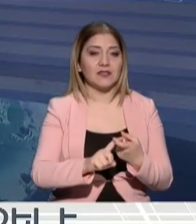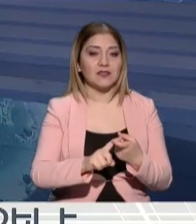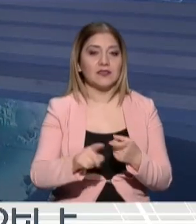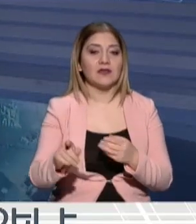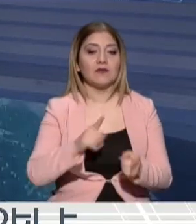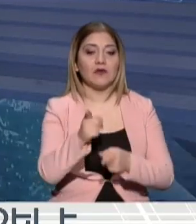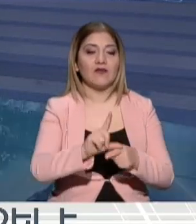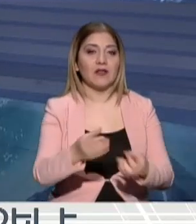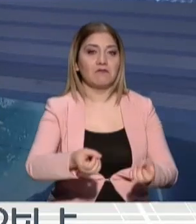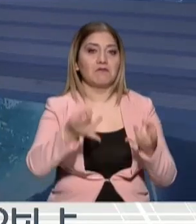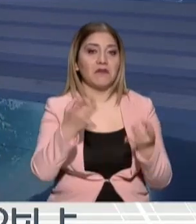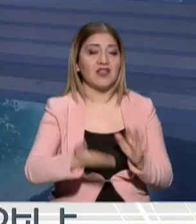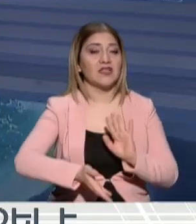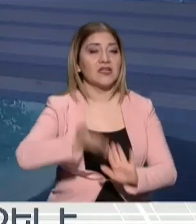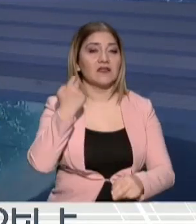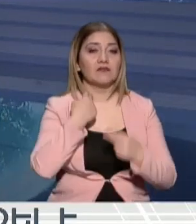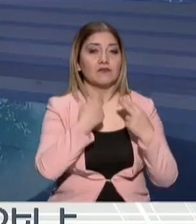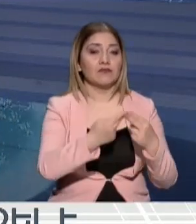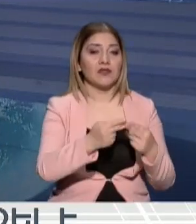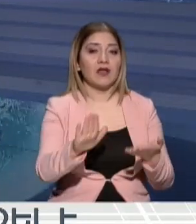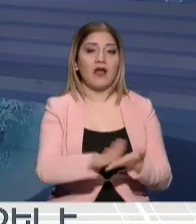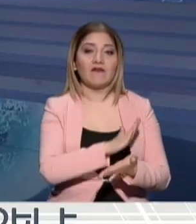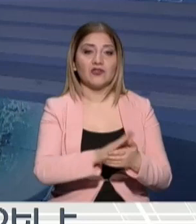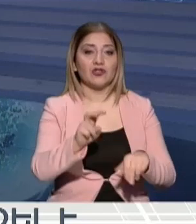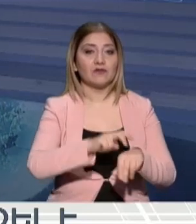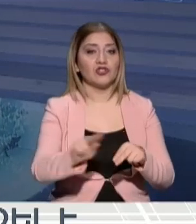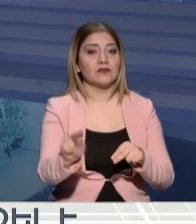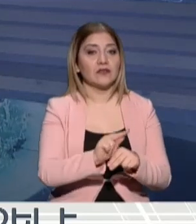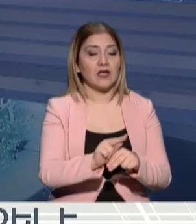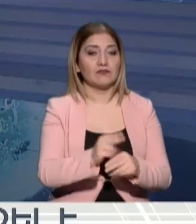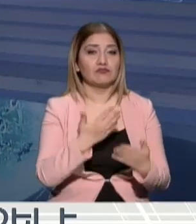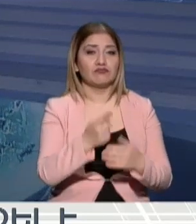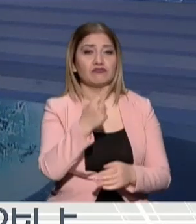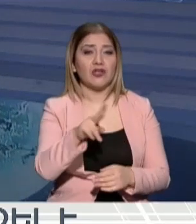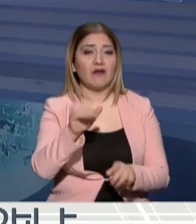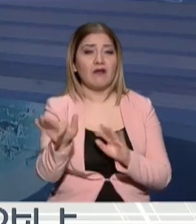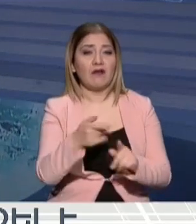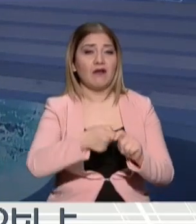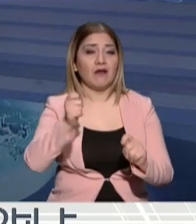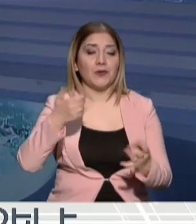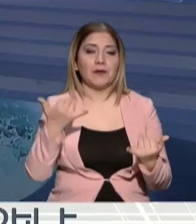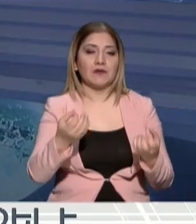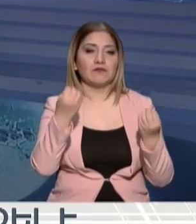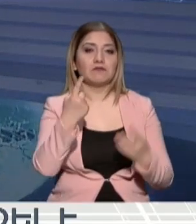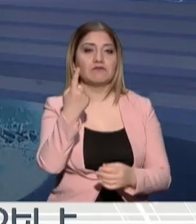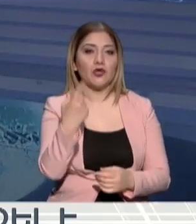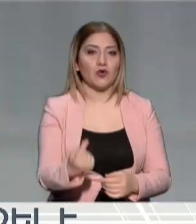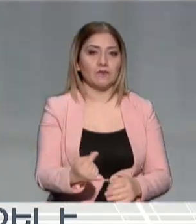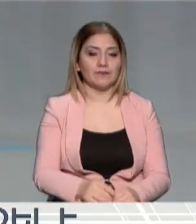ընթացակարգերի պարզեցմամբ։ Եթե նախկինում կալանավորի անվճար բուժօգնության կազմակերպումը տևում էր շաբաթներ, ապա ներկայում ընդամենը 1